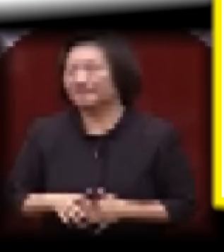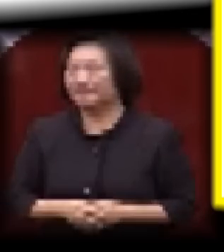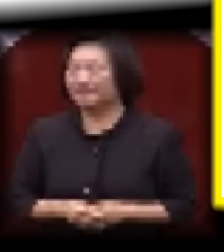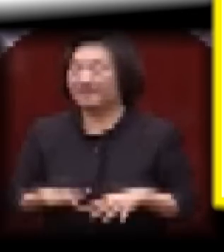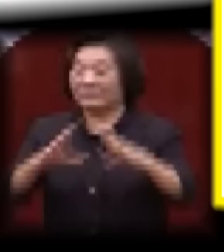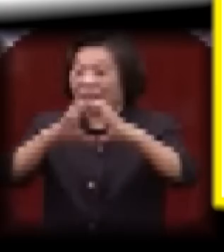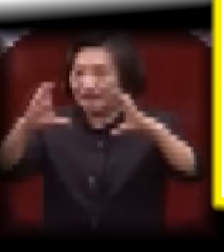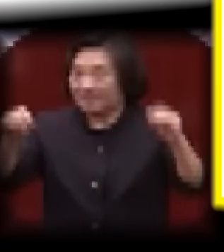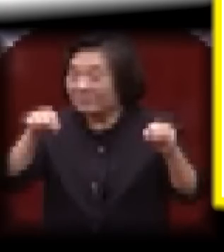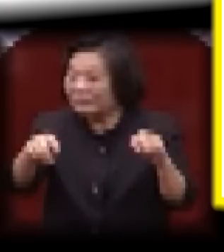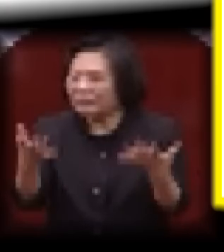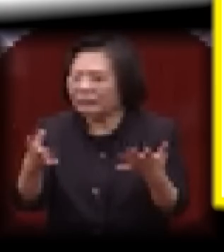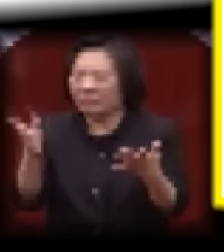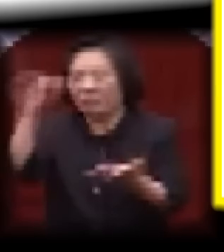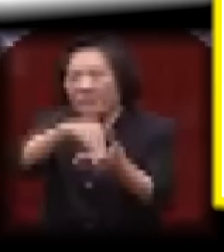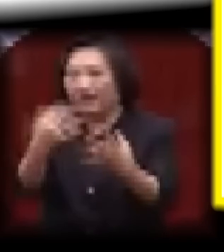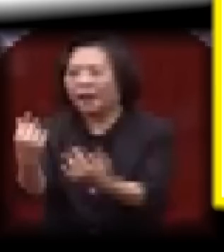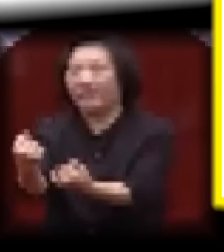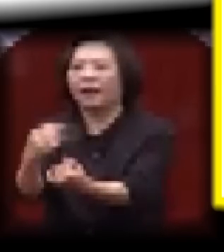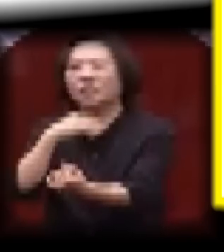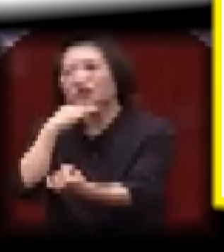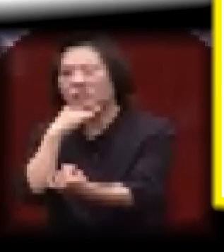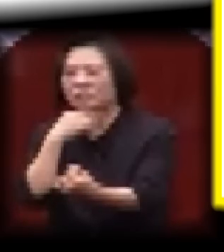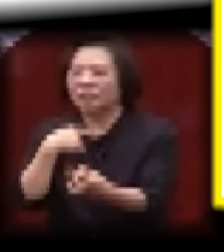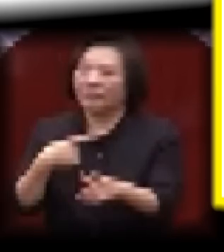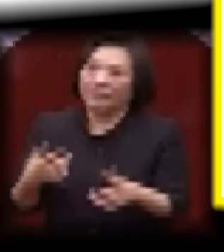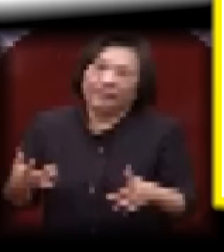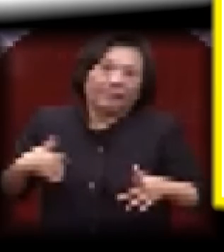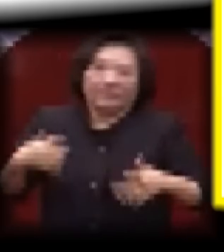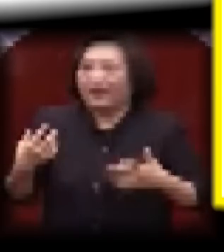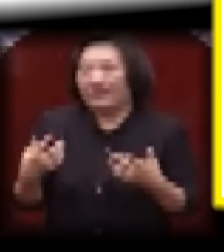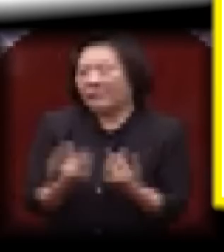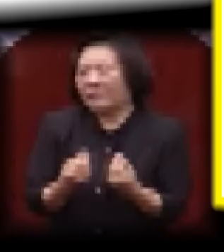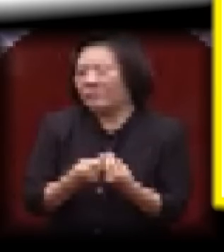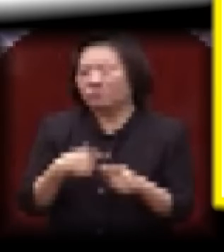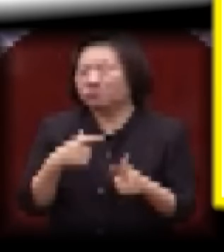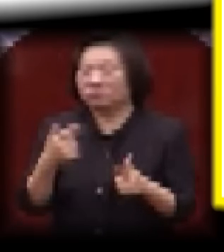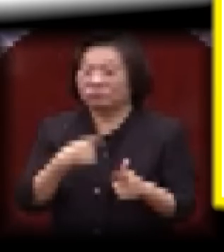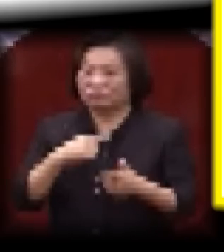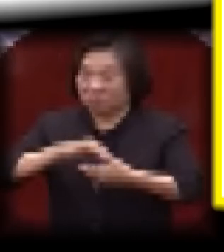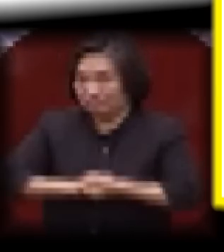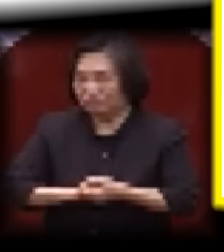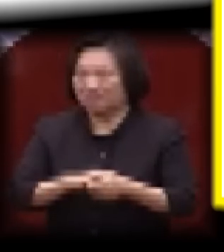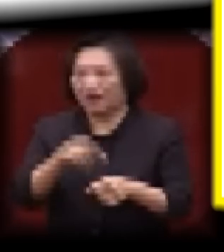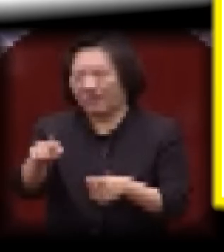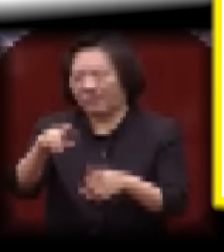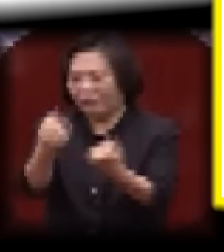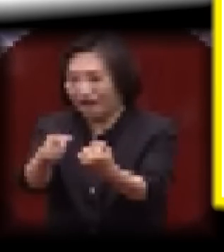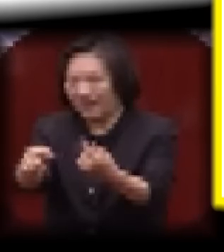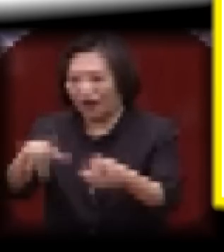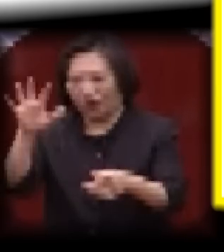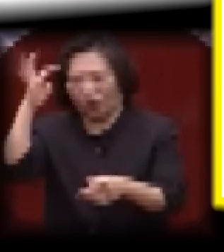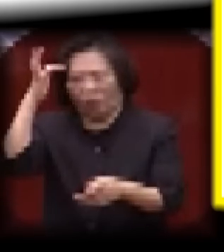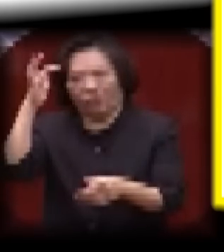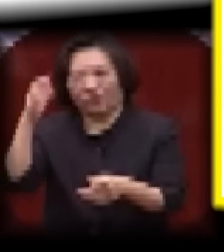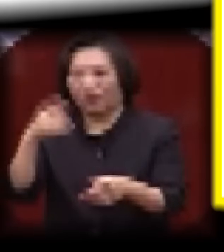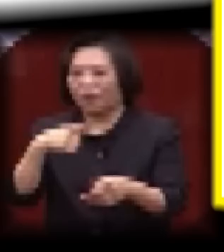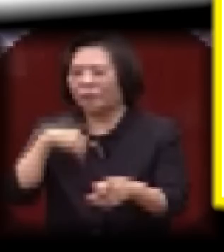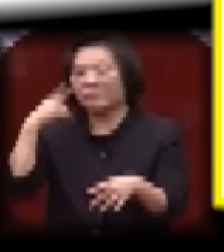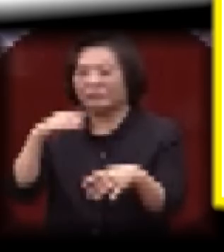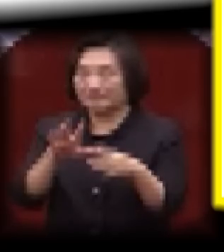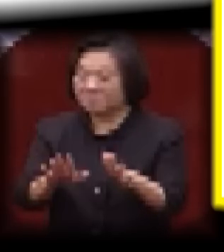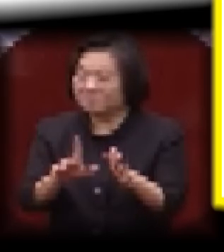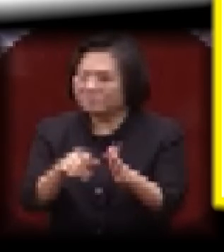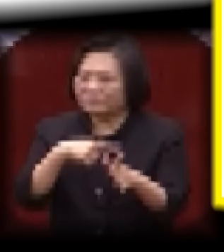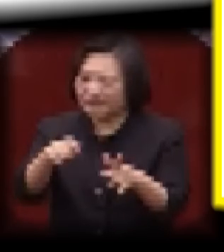蛋选址在那个地方，这不是我们决定的。OK， 我也知道那个地方交通相当复杂，在现阶段你知道都已经